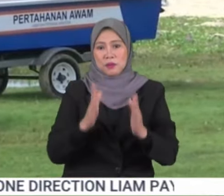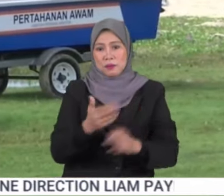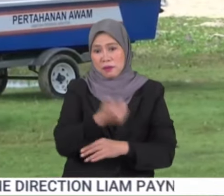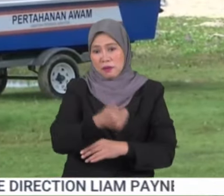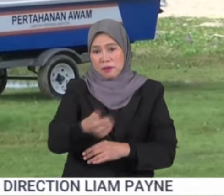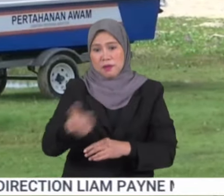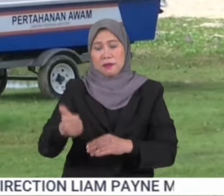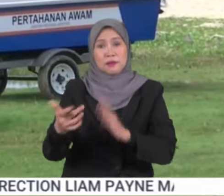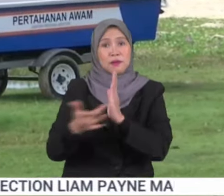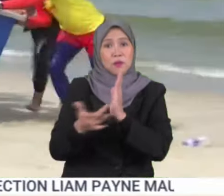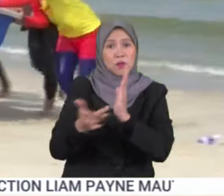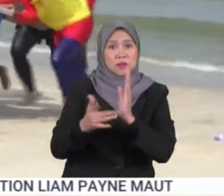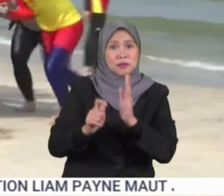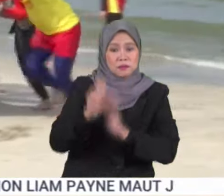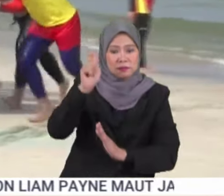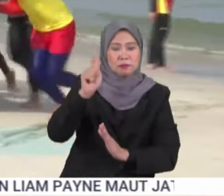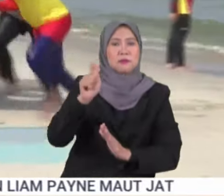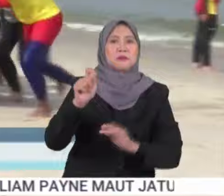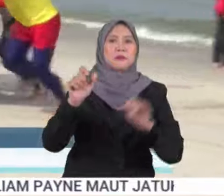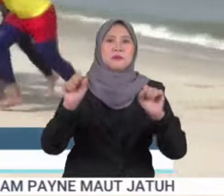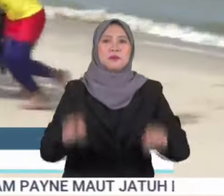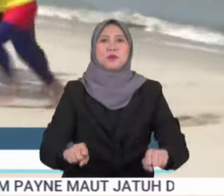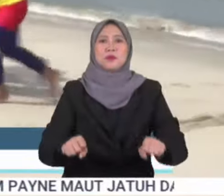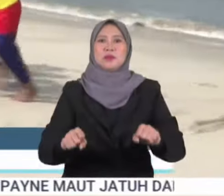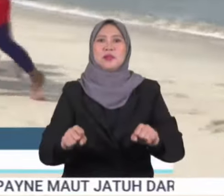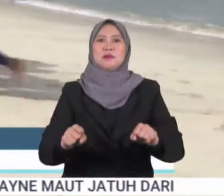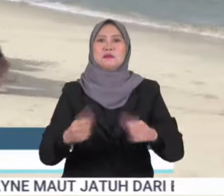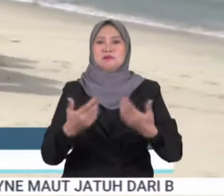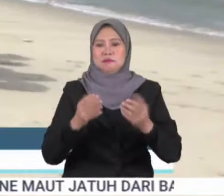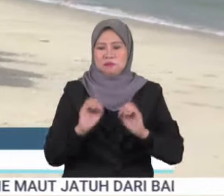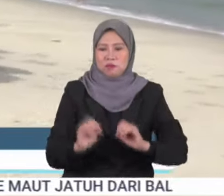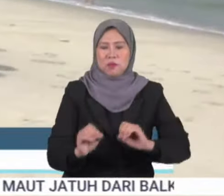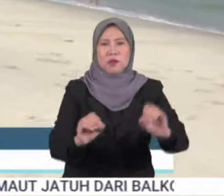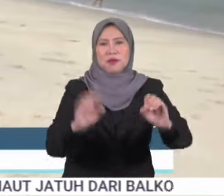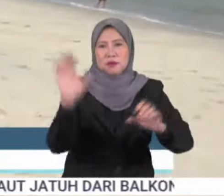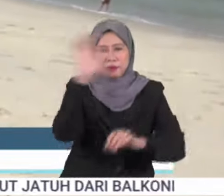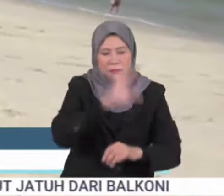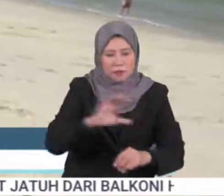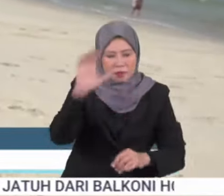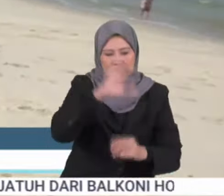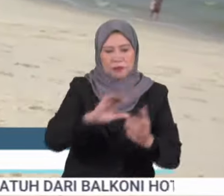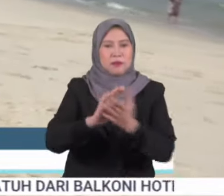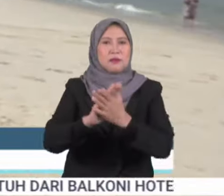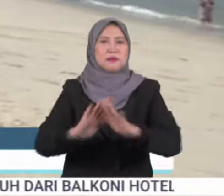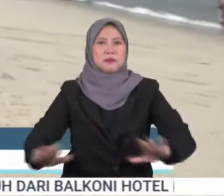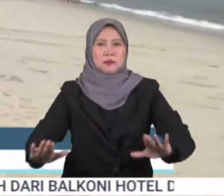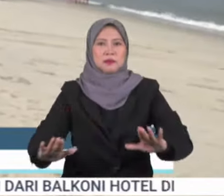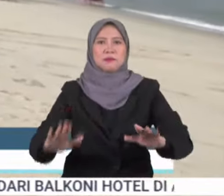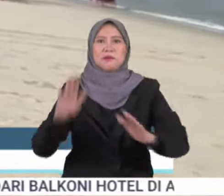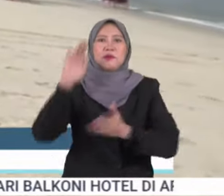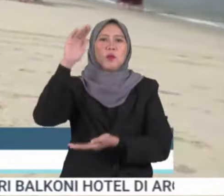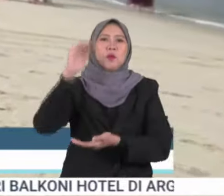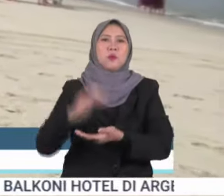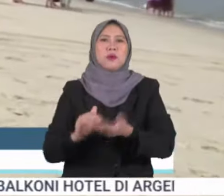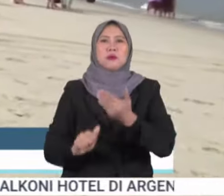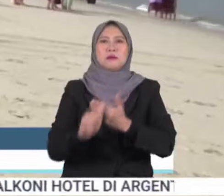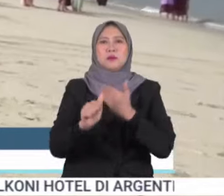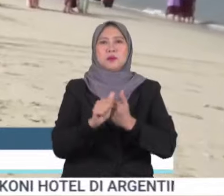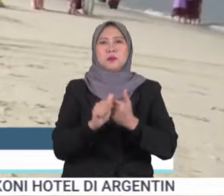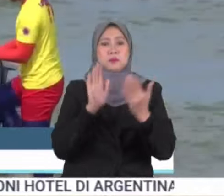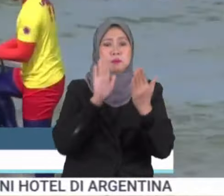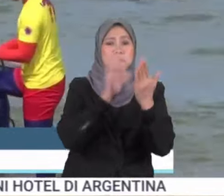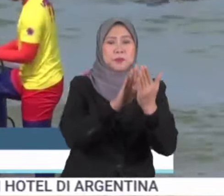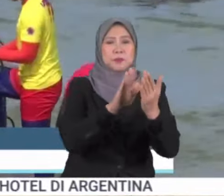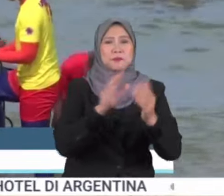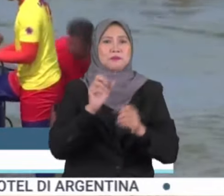Penggunaan peralatan berteknologi tinggi itu berupaya melancarkan lagi operasi mencari dan menyelamat serta mengurangkan risiko